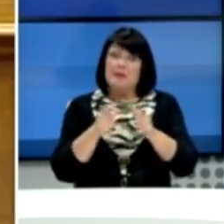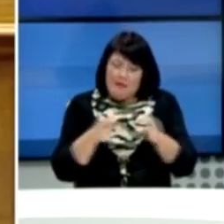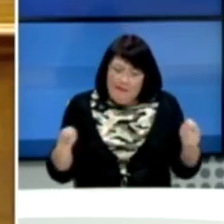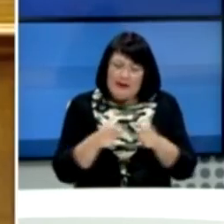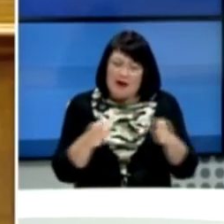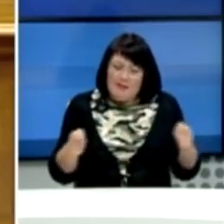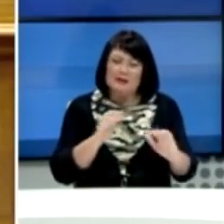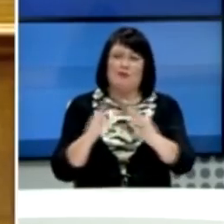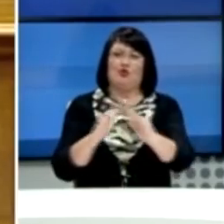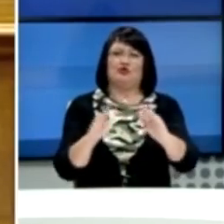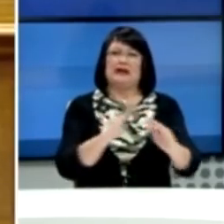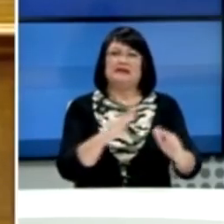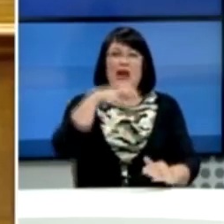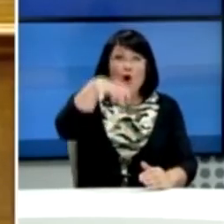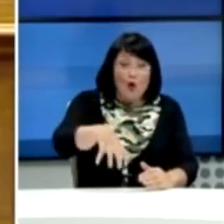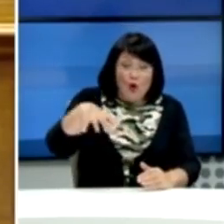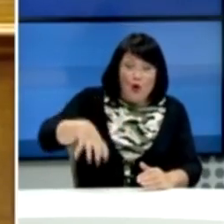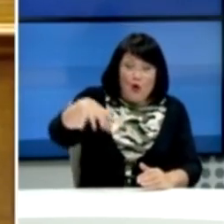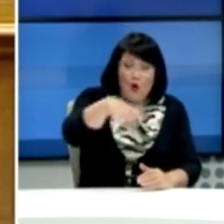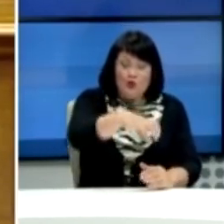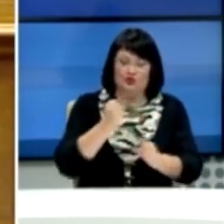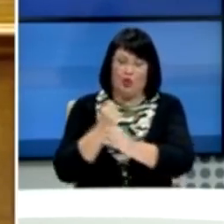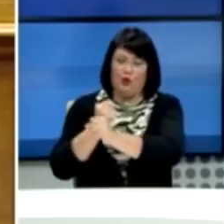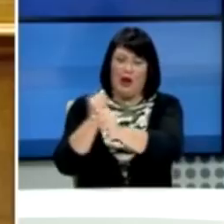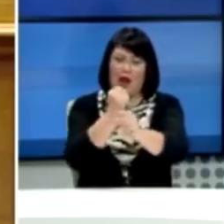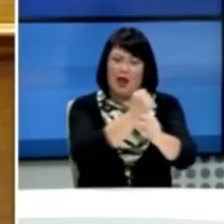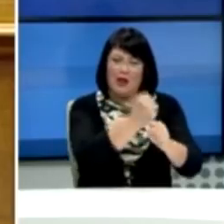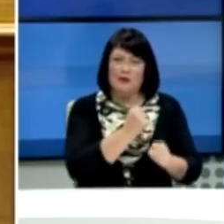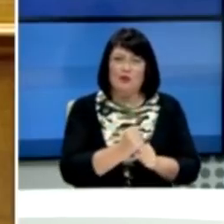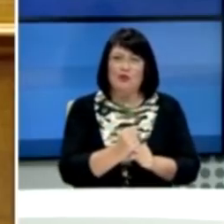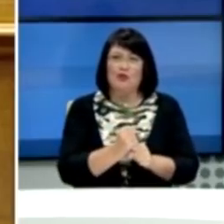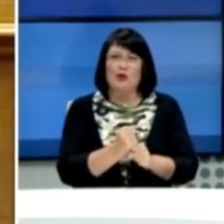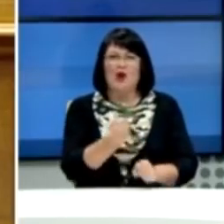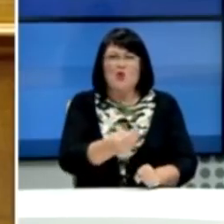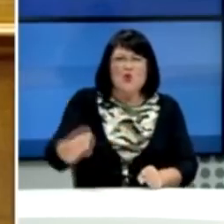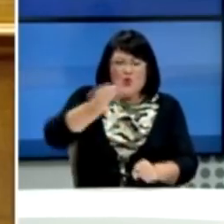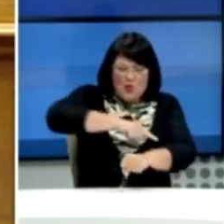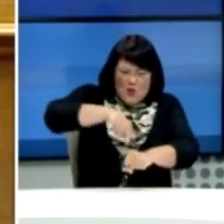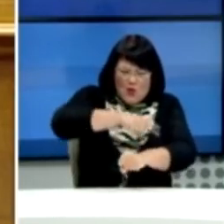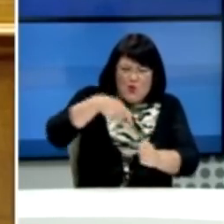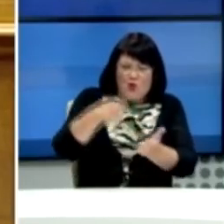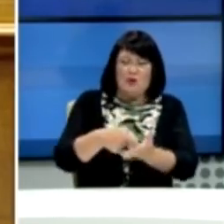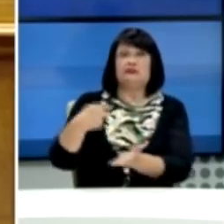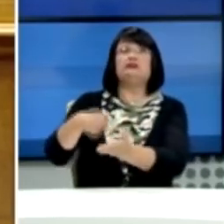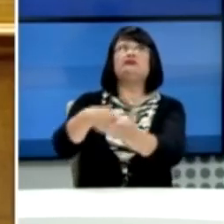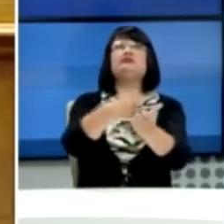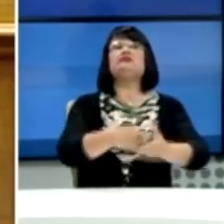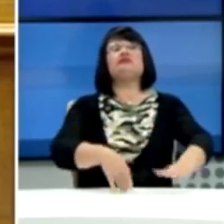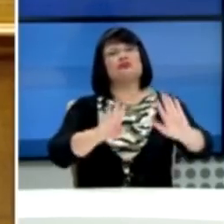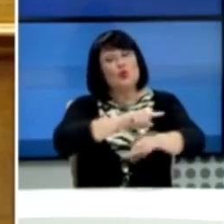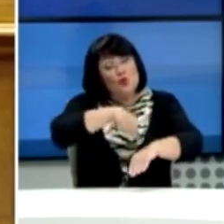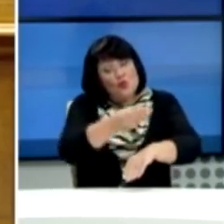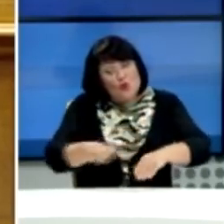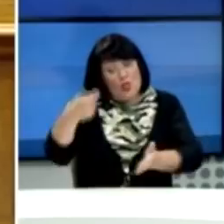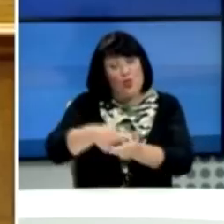μέτρα προστασίας στους χώρους δουλειάς, επιβάλλει την παραπέρα εντατικοποίηση, την απλήρωτη δουλειά για τους